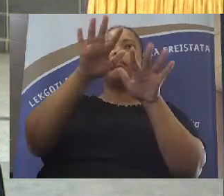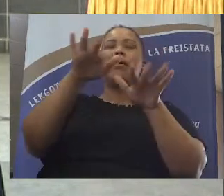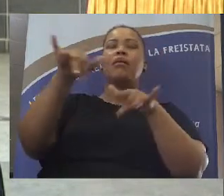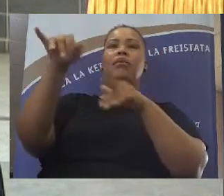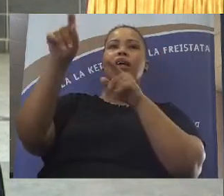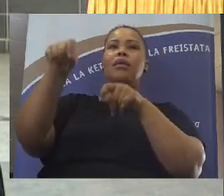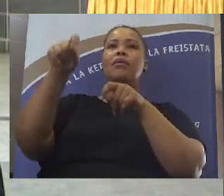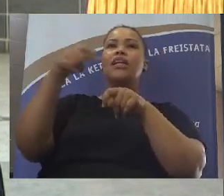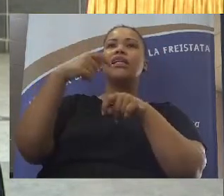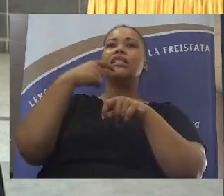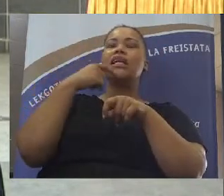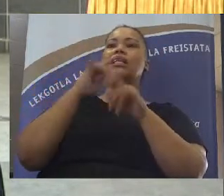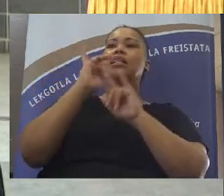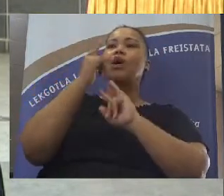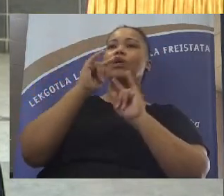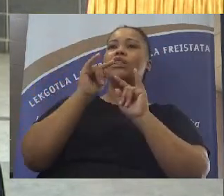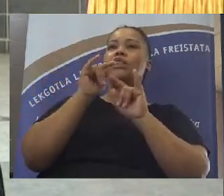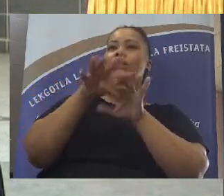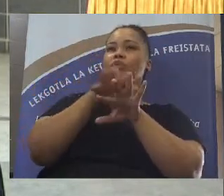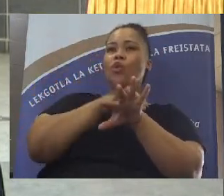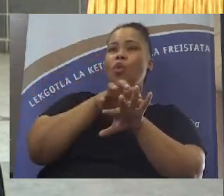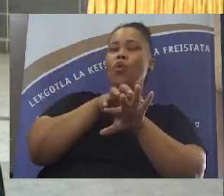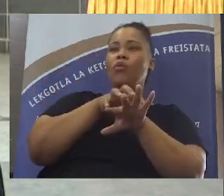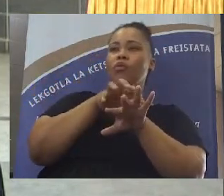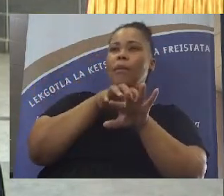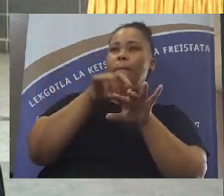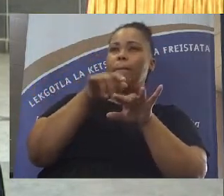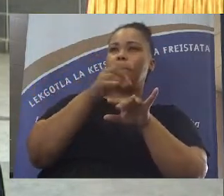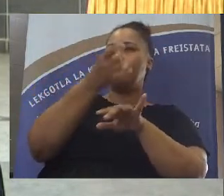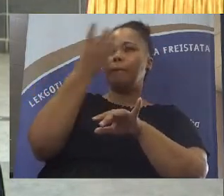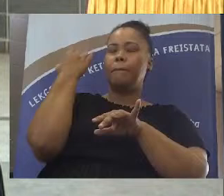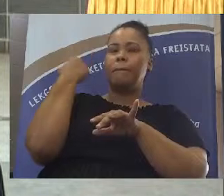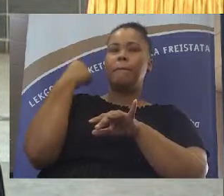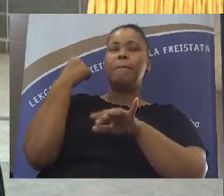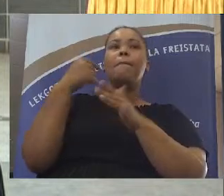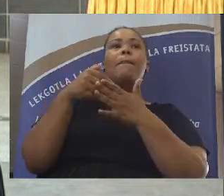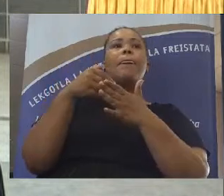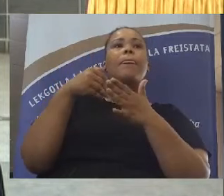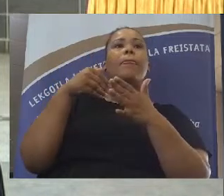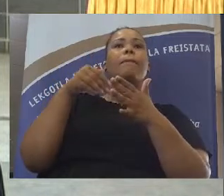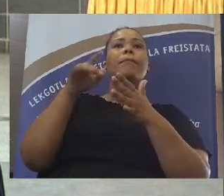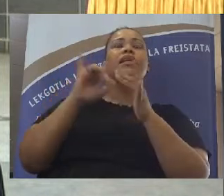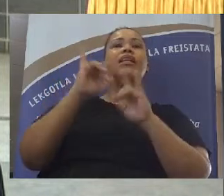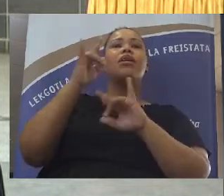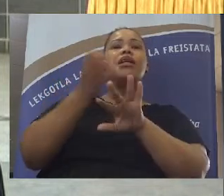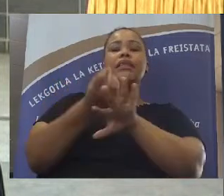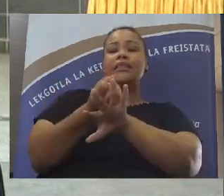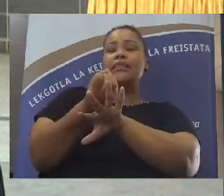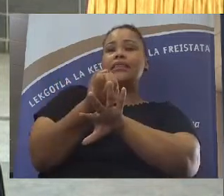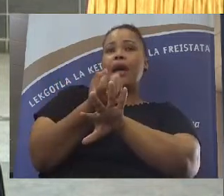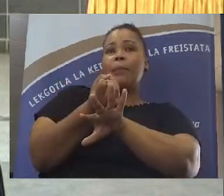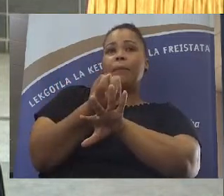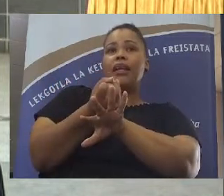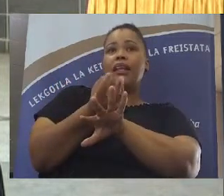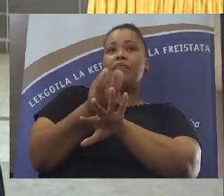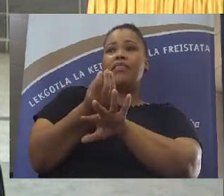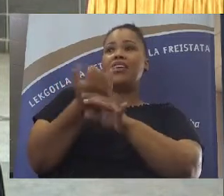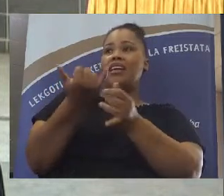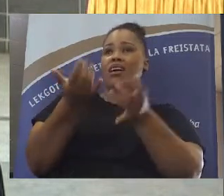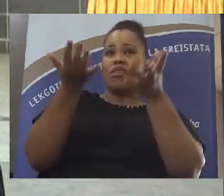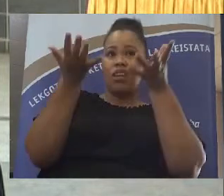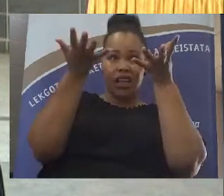vir Oppermans en Koffiefontein vergeet nie. Die was een van die grootste diamantstadte. Laat dit nou so